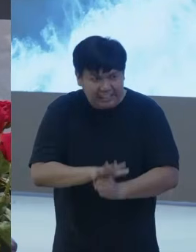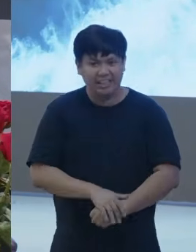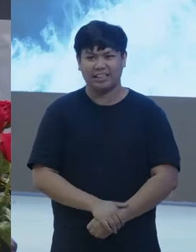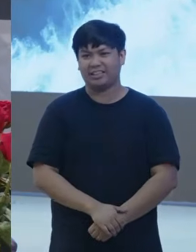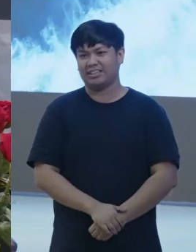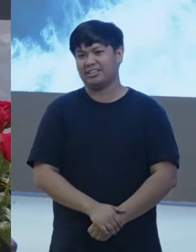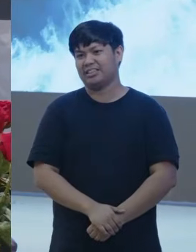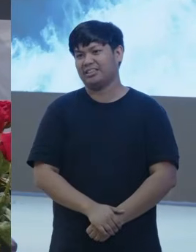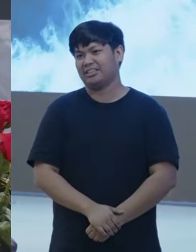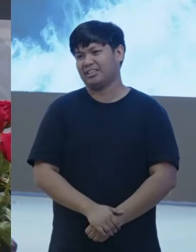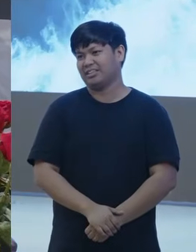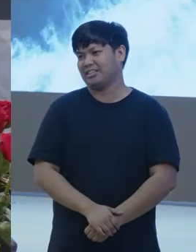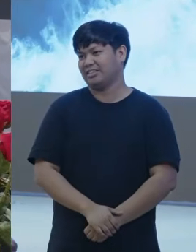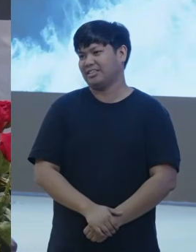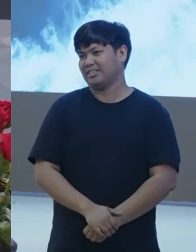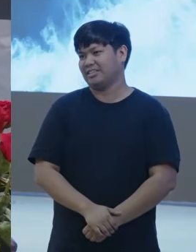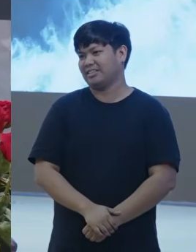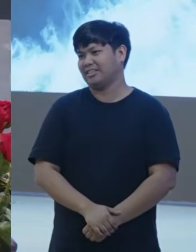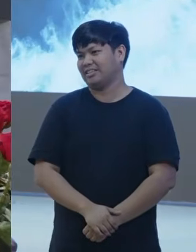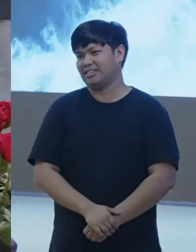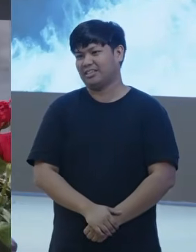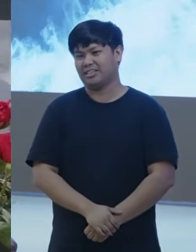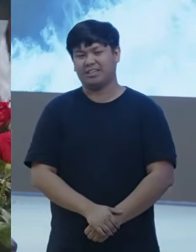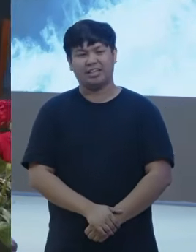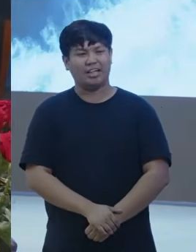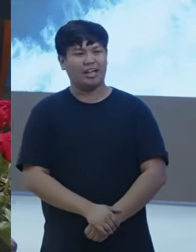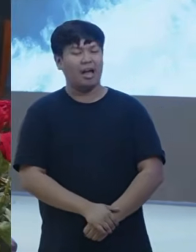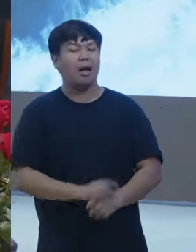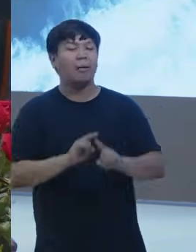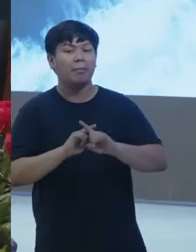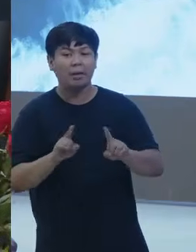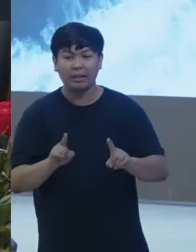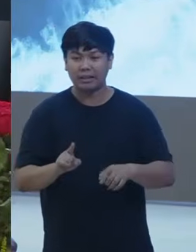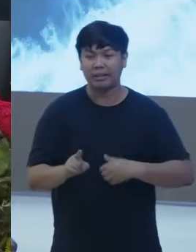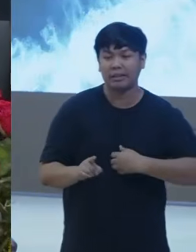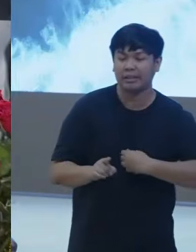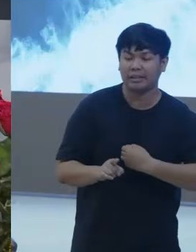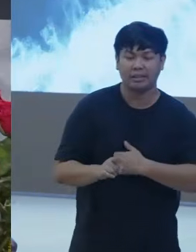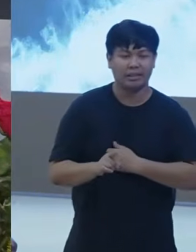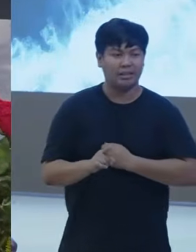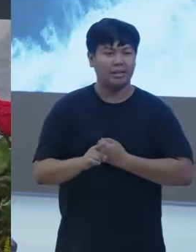pinagpapasalamat natin ang mga humihingi ng tawad. At yung hindi humihingi ng tawad sa atin,